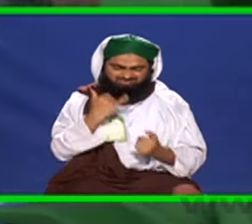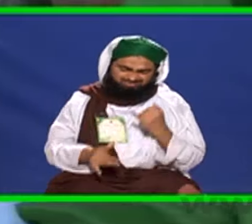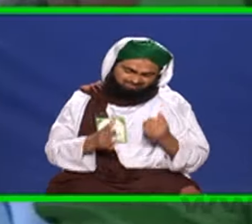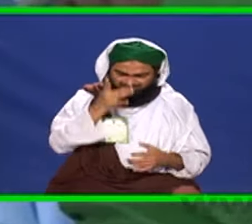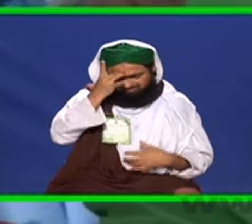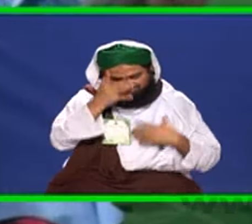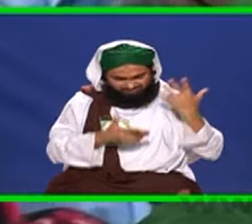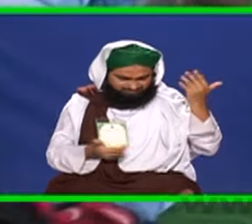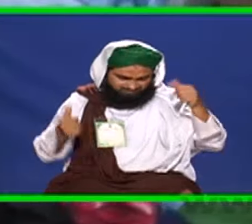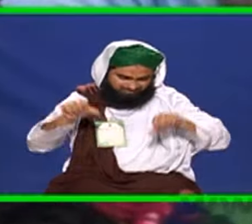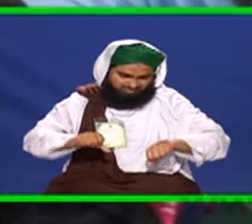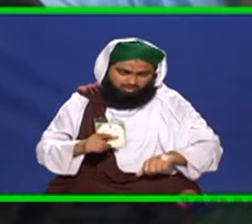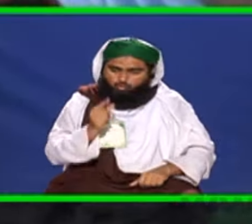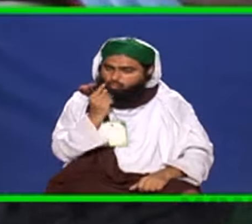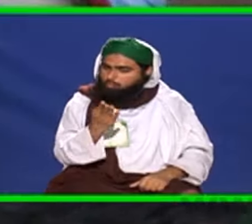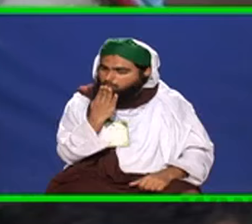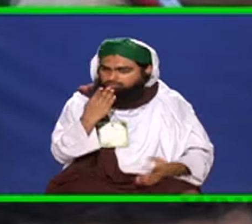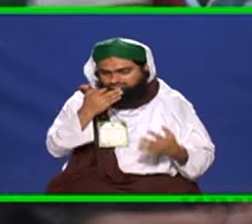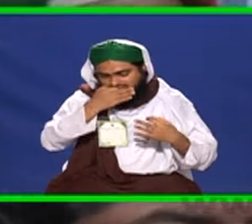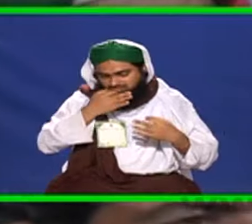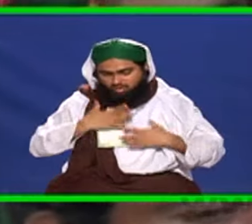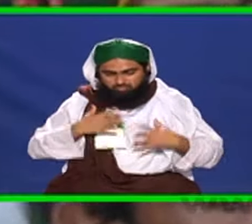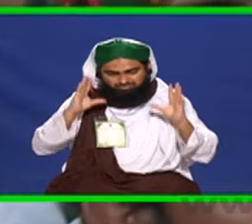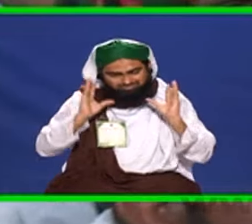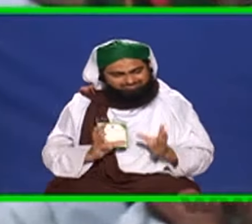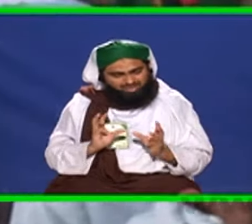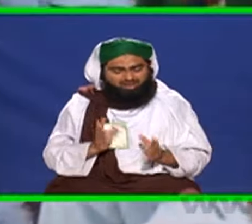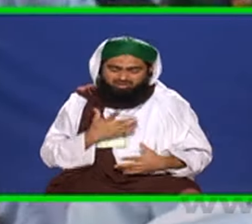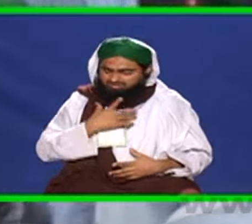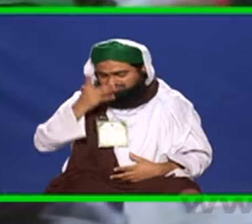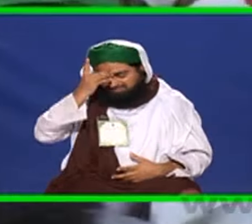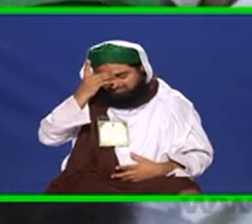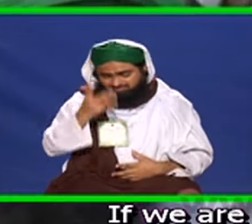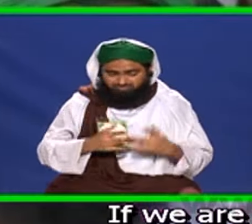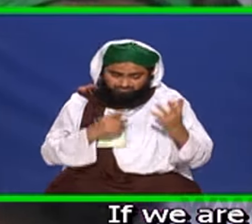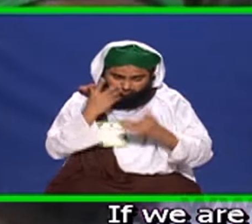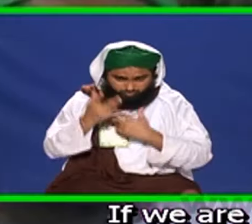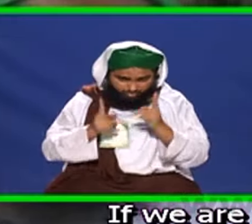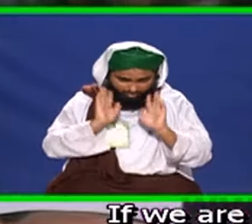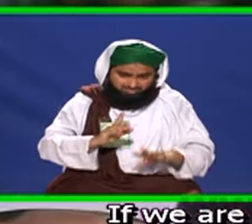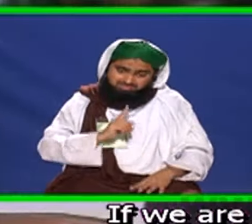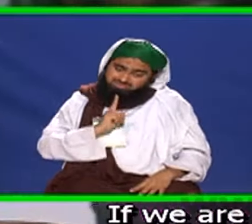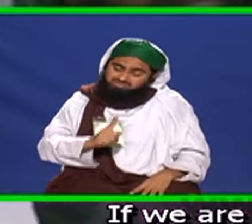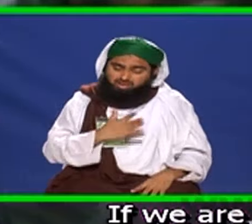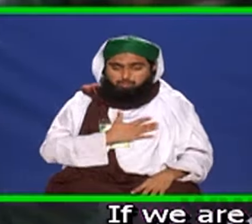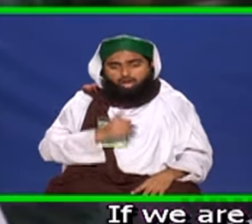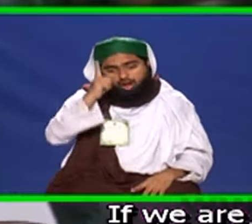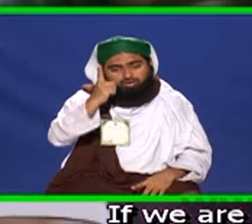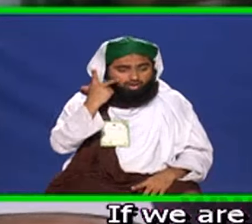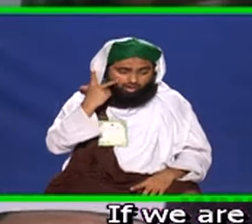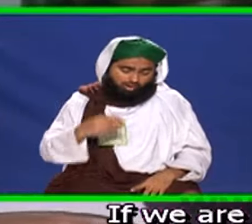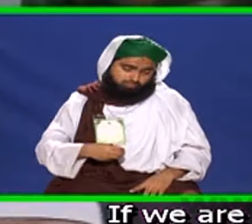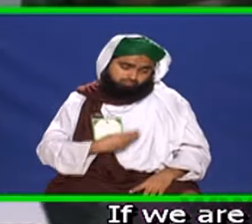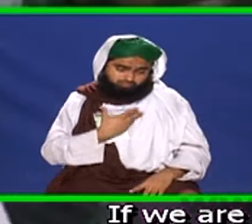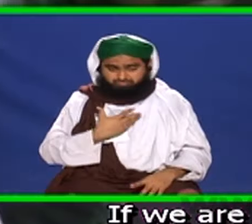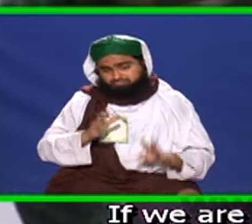خراب پڑ جائے گا، اپنا بھرم ٹوٹ جائے گا، وقار مجروح ہوگا. ہم اگر اللہ کے نزدیک